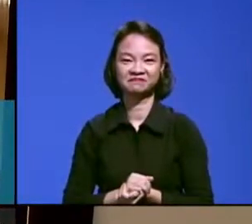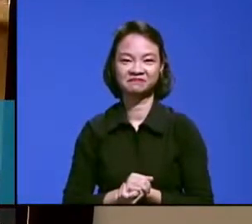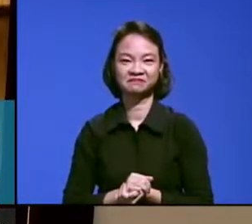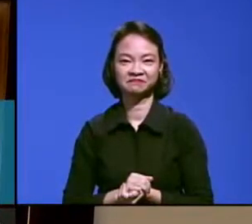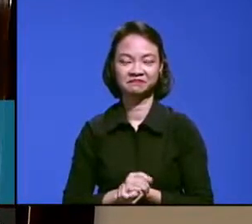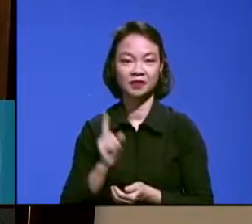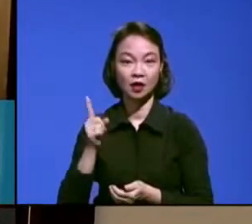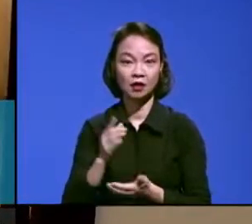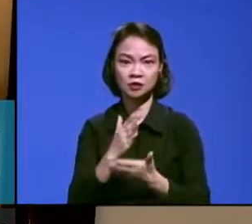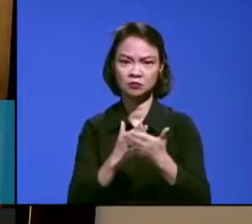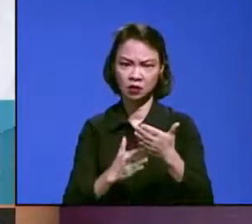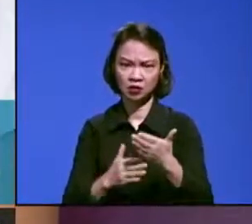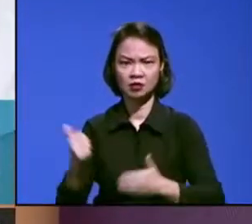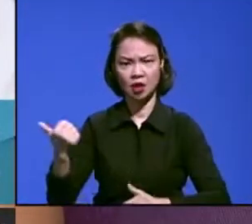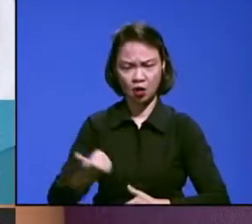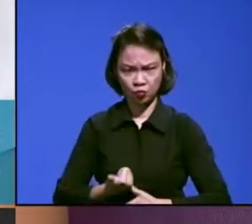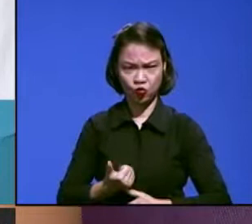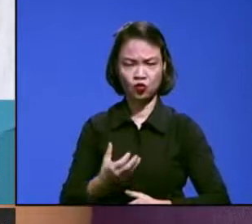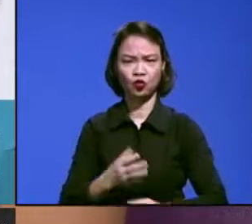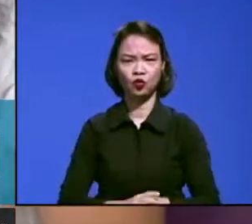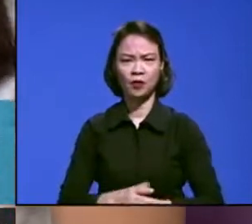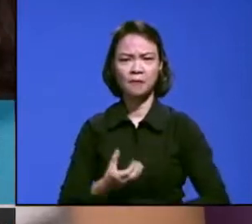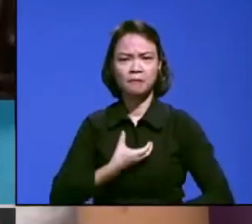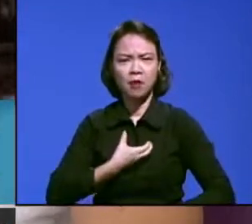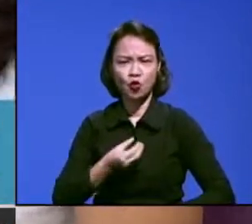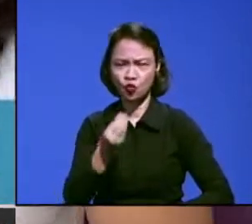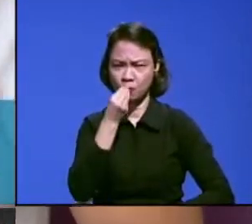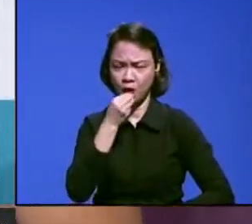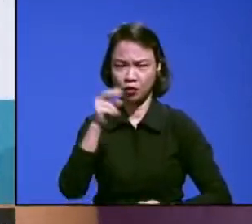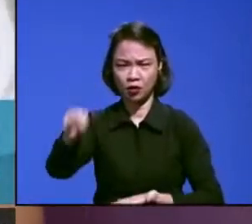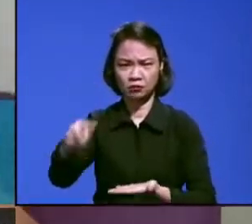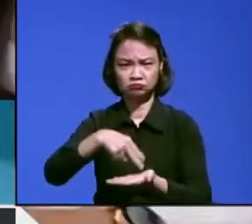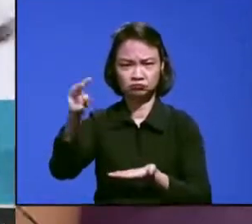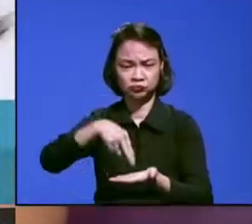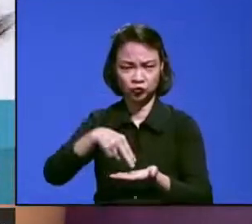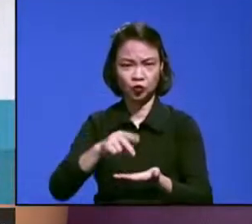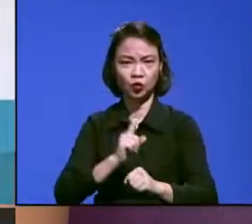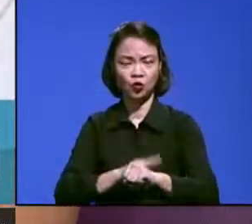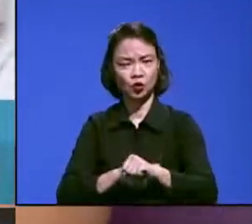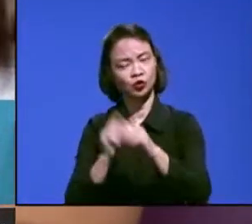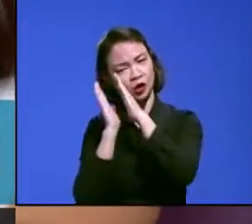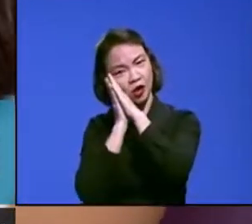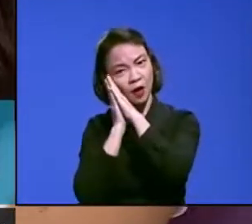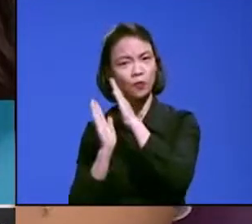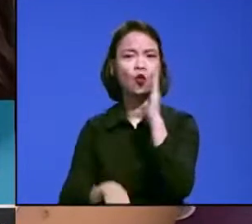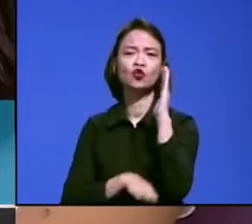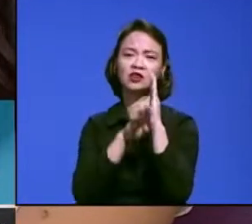Memang ada sebagian tamu yang merindukan konsep buffet saat menginap di hotel. Kalau untuk kondisi